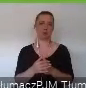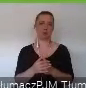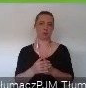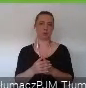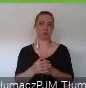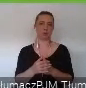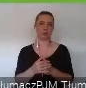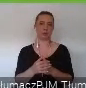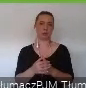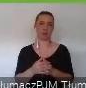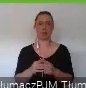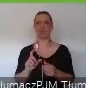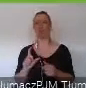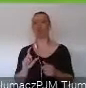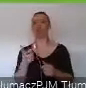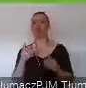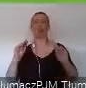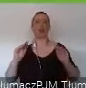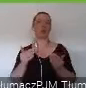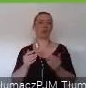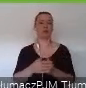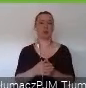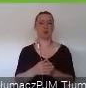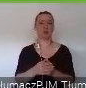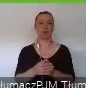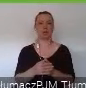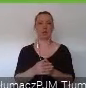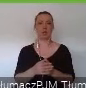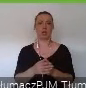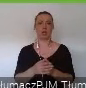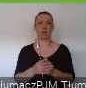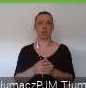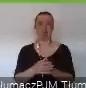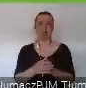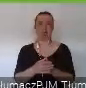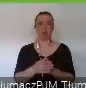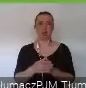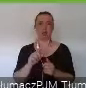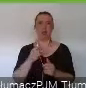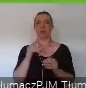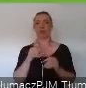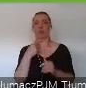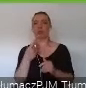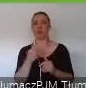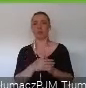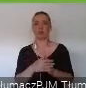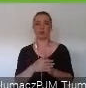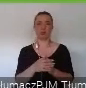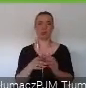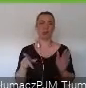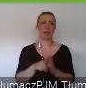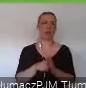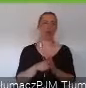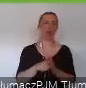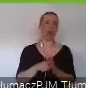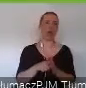zmienić. Konkluzje. Więc konkludując, końcowy efekt całego FIT-u dla sektora ciepłowniczego, ale również dla gospodarstw